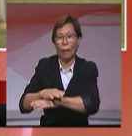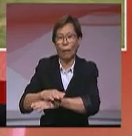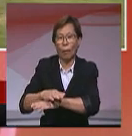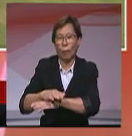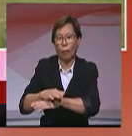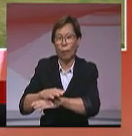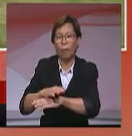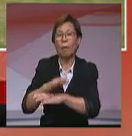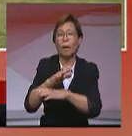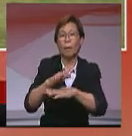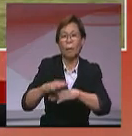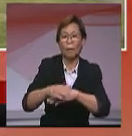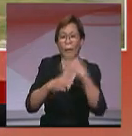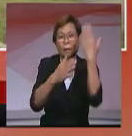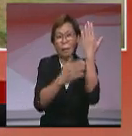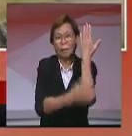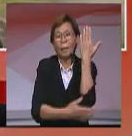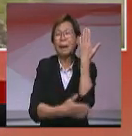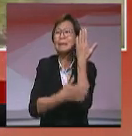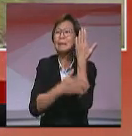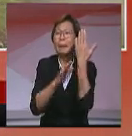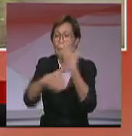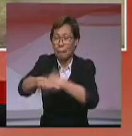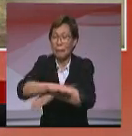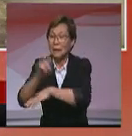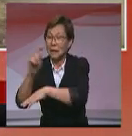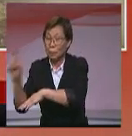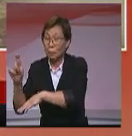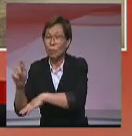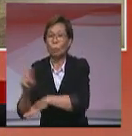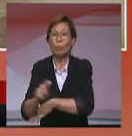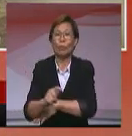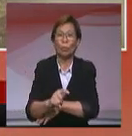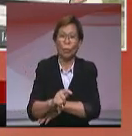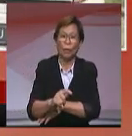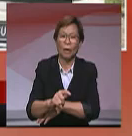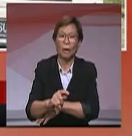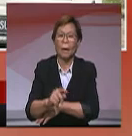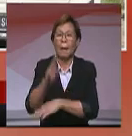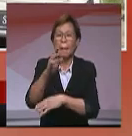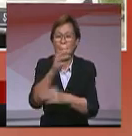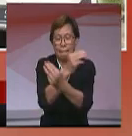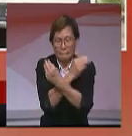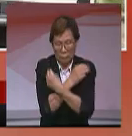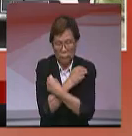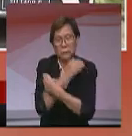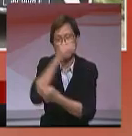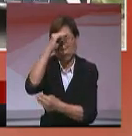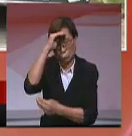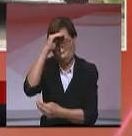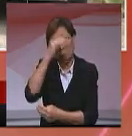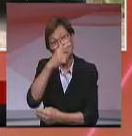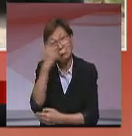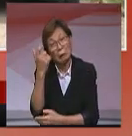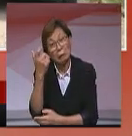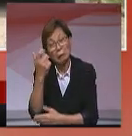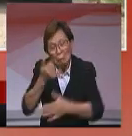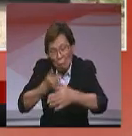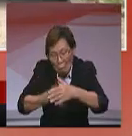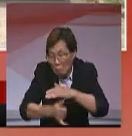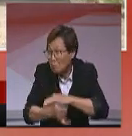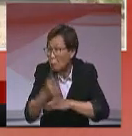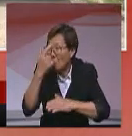Logo Felda Tegarun 12, Ladang Pasir Logo Mersing, Johor, kerana